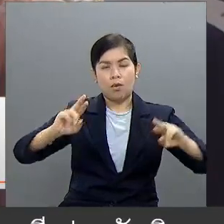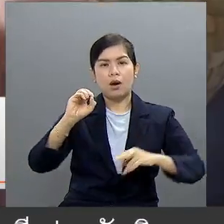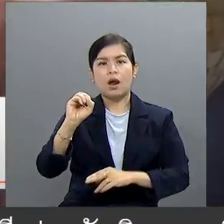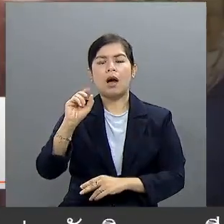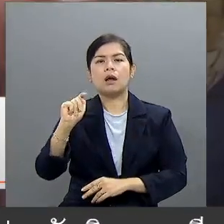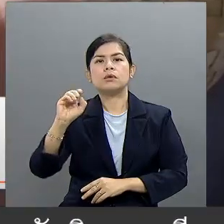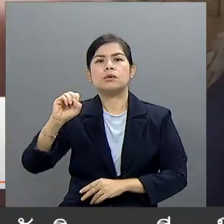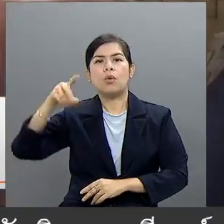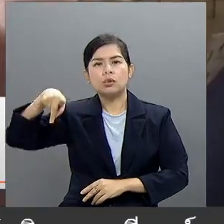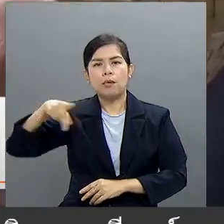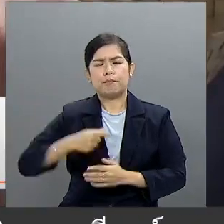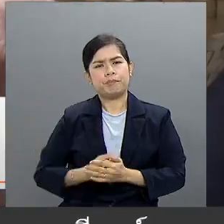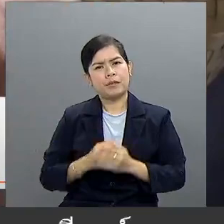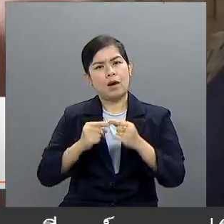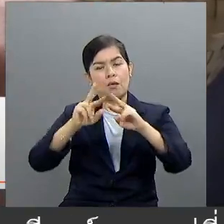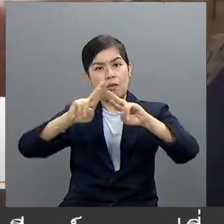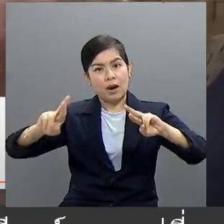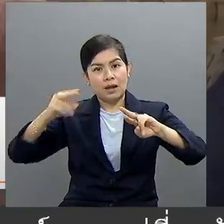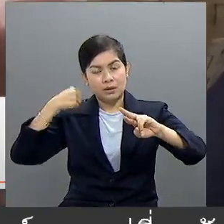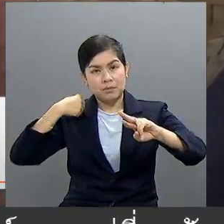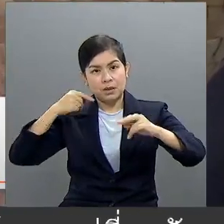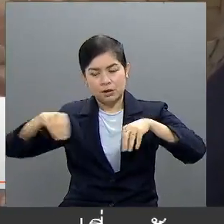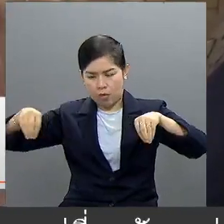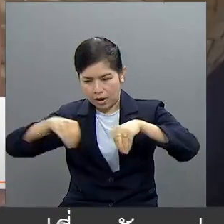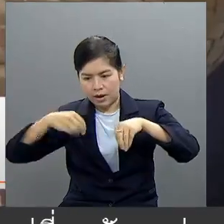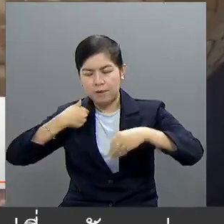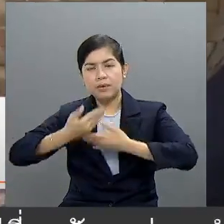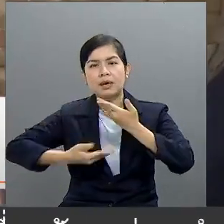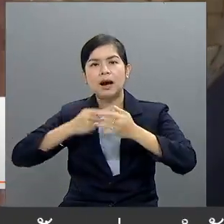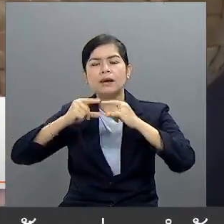หลังร้านเนี่ยก็มีกระเป๋ากระจูดก็เลยเกิดไอเดียขึ้นมา